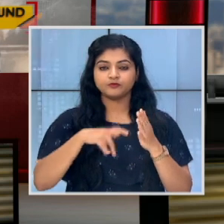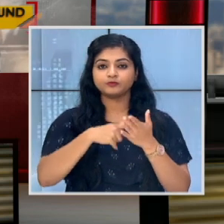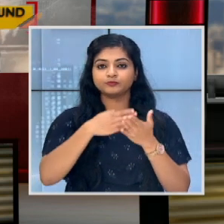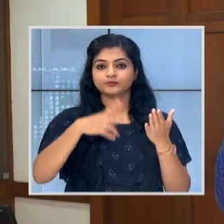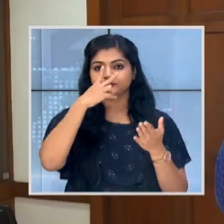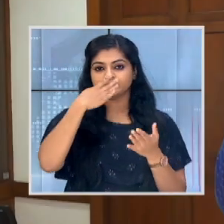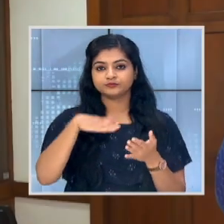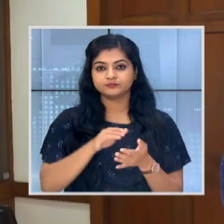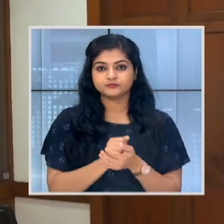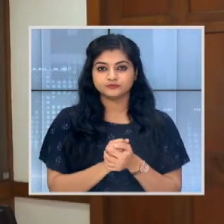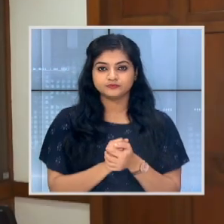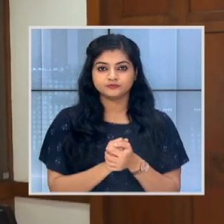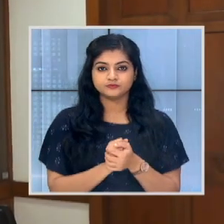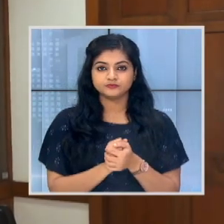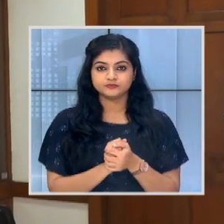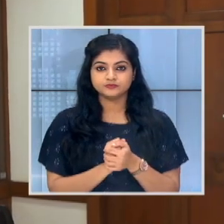റിപ്പോർട്ടിലേക്ക്.